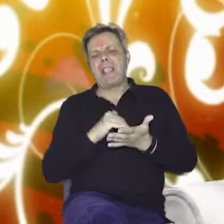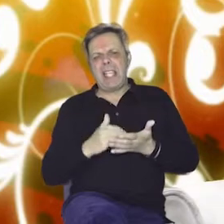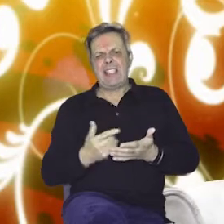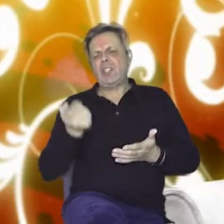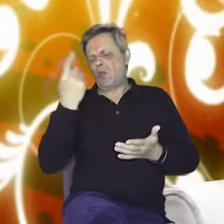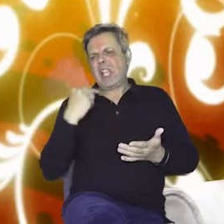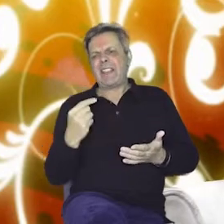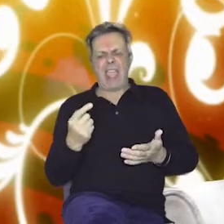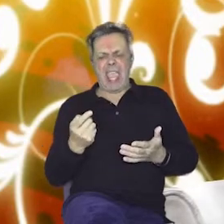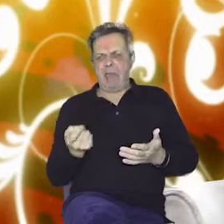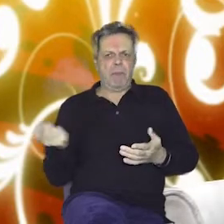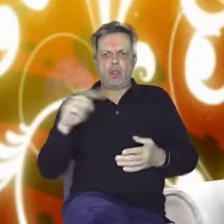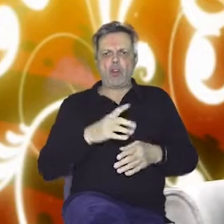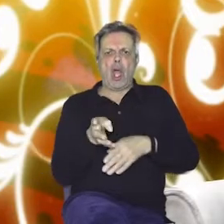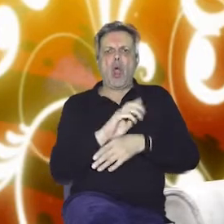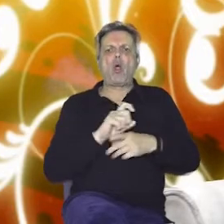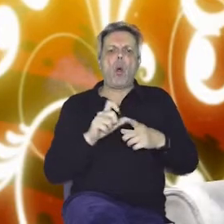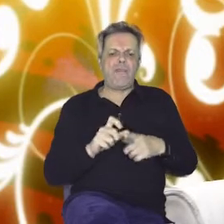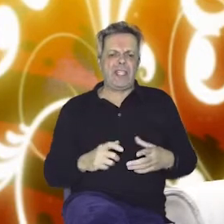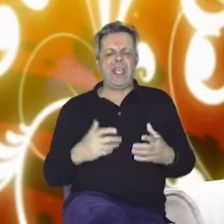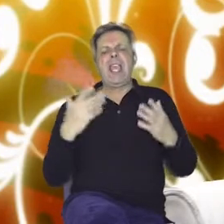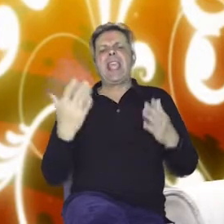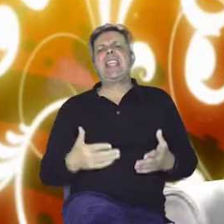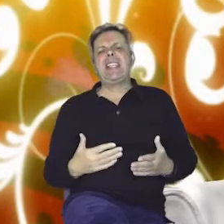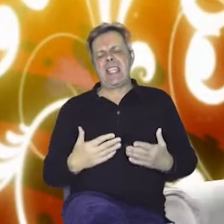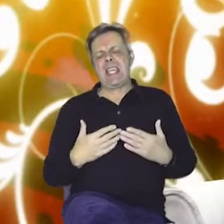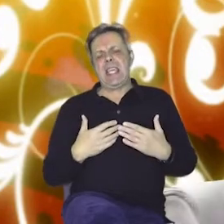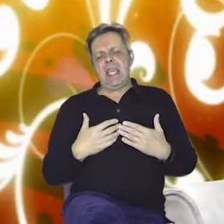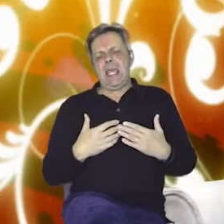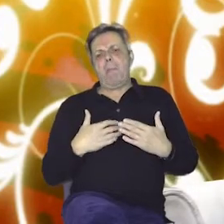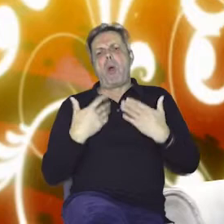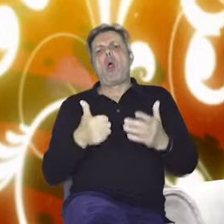si ti poklonio cijelu jednu svoju, ja bih rekla,